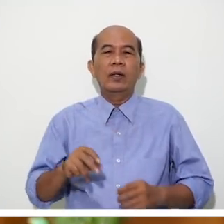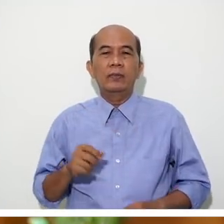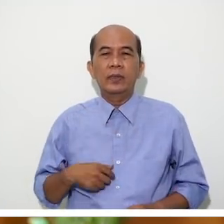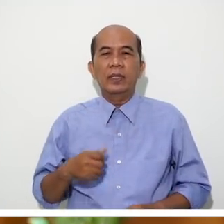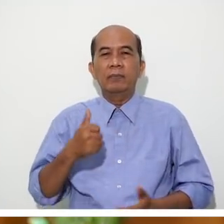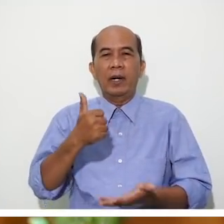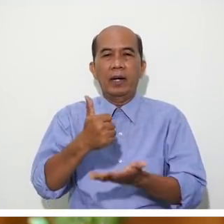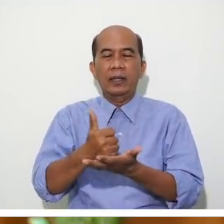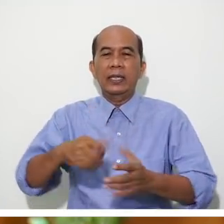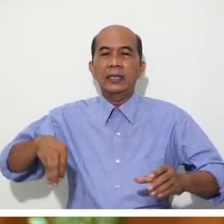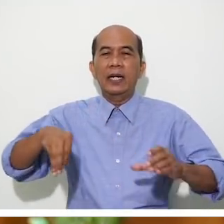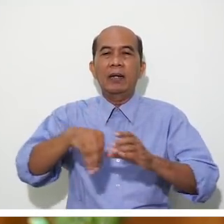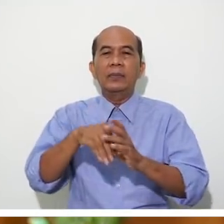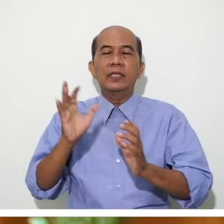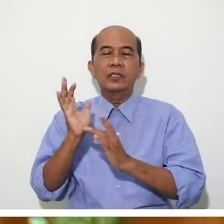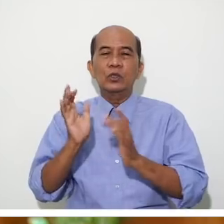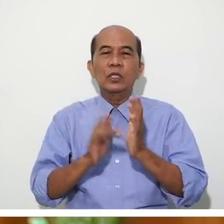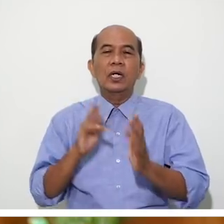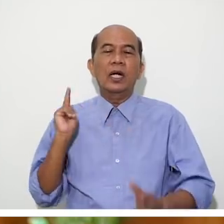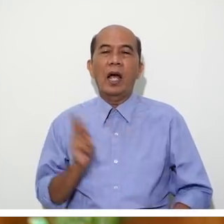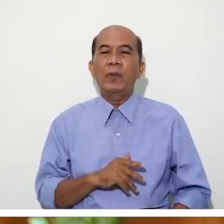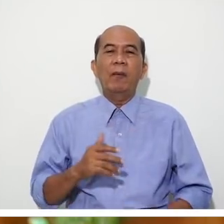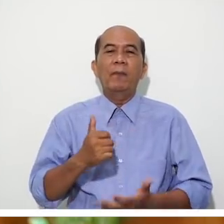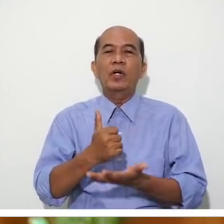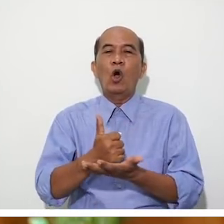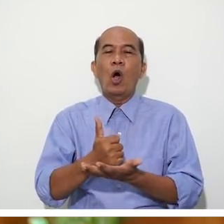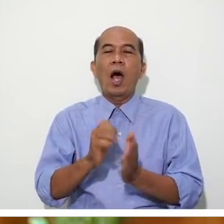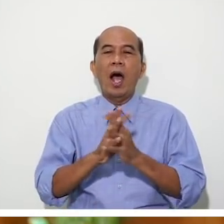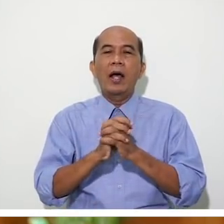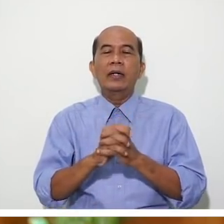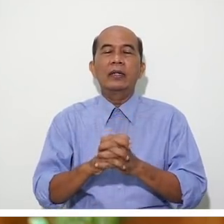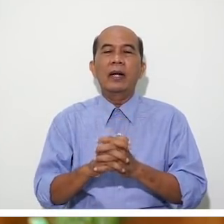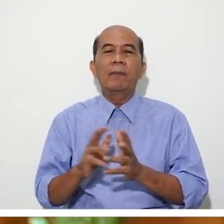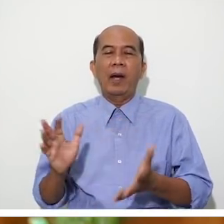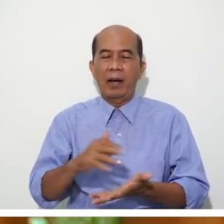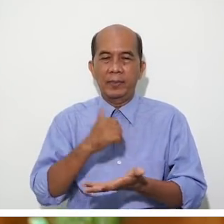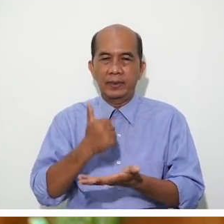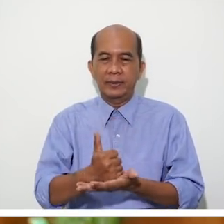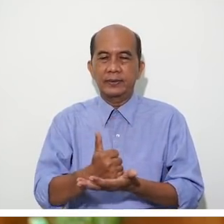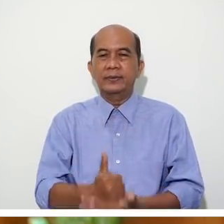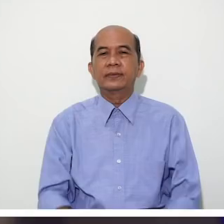baik. Dalam nama Tuhan Yesus kami berdoa dan mengucap syukur. Amin.